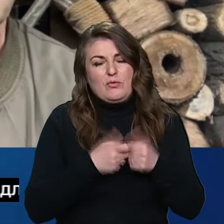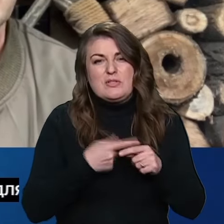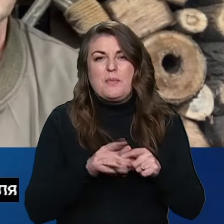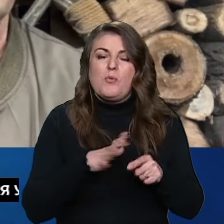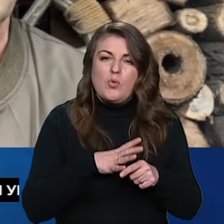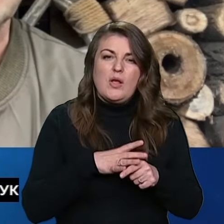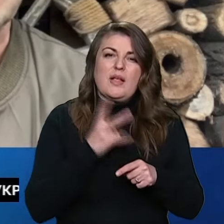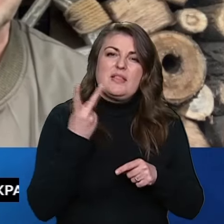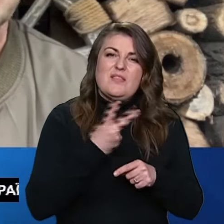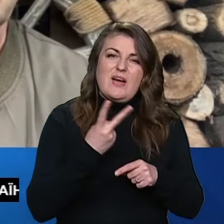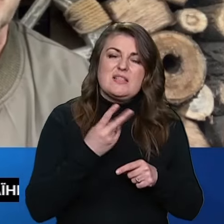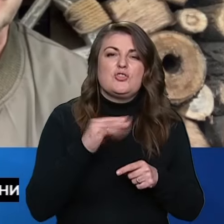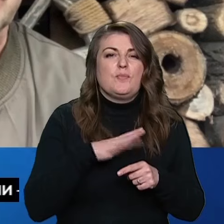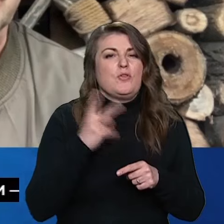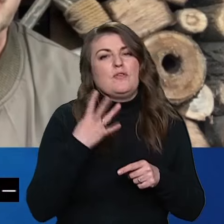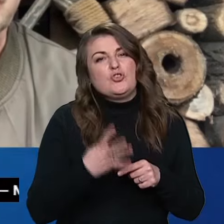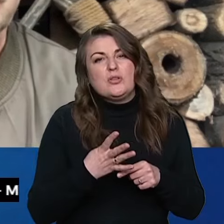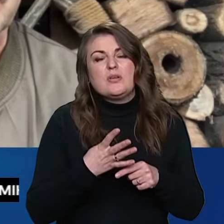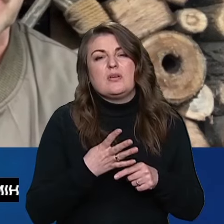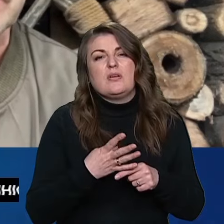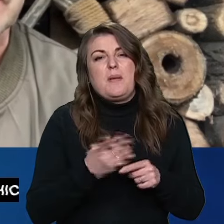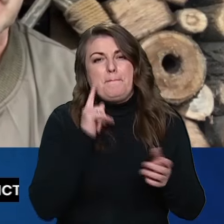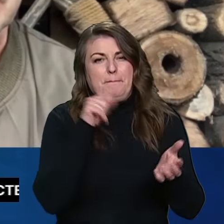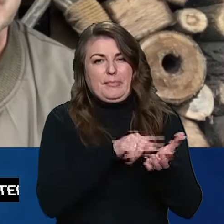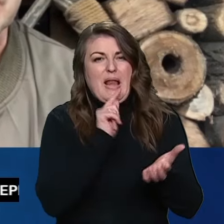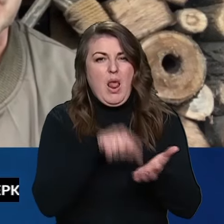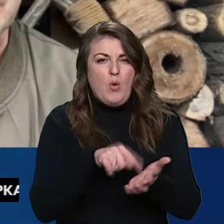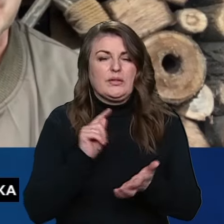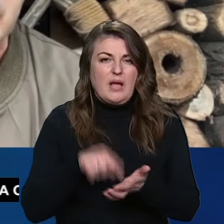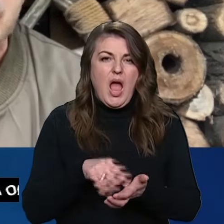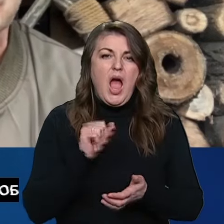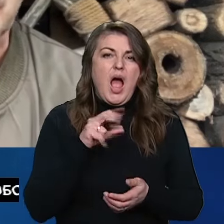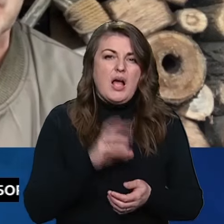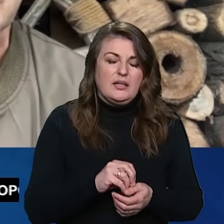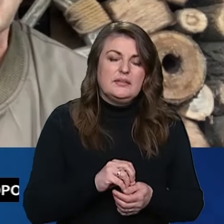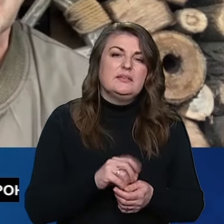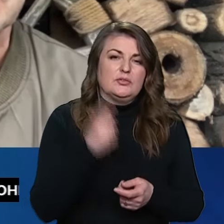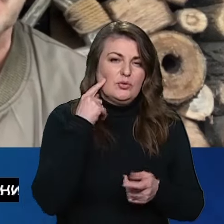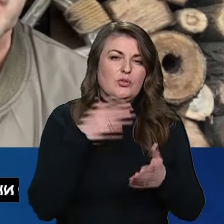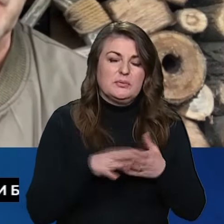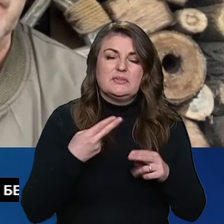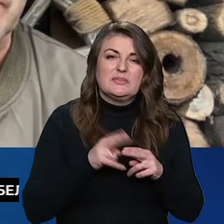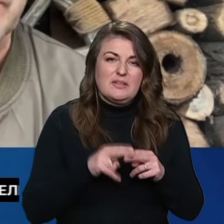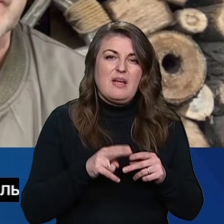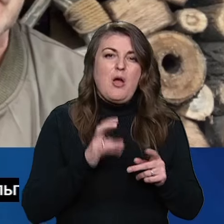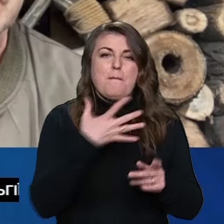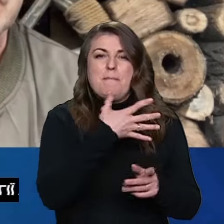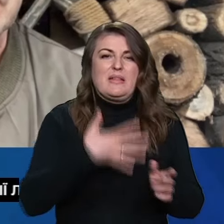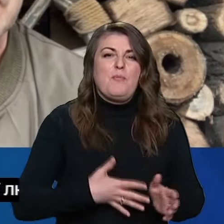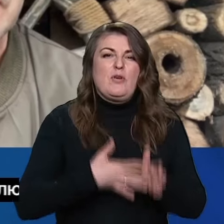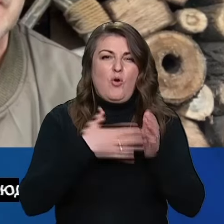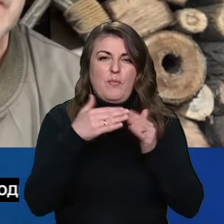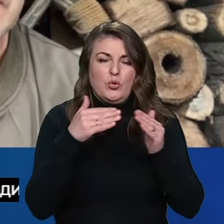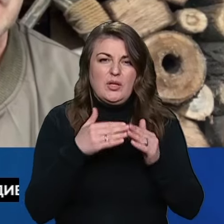чи це було 20, чи це було 24 прильоти, але розумієте, це п'ятиповерхові будинки,